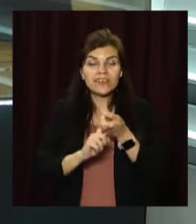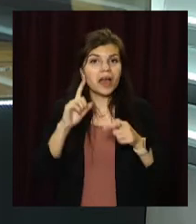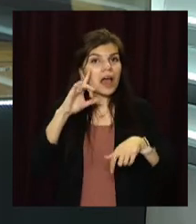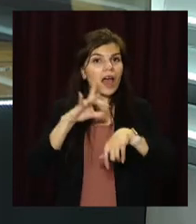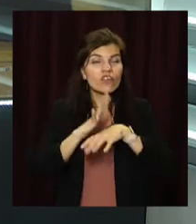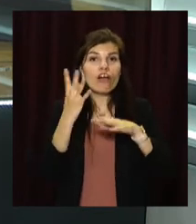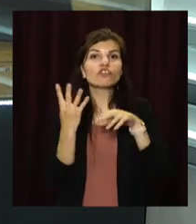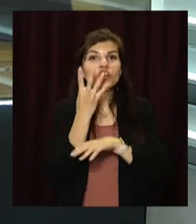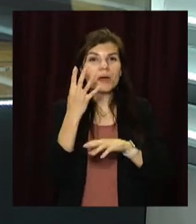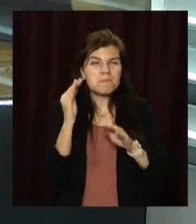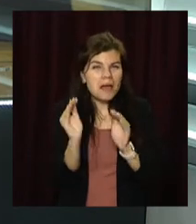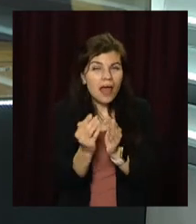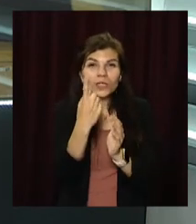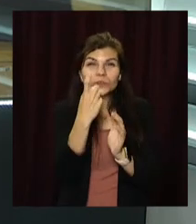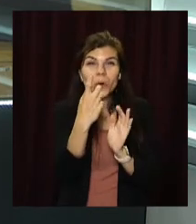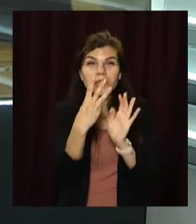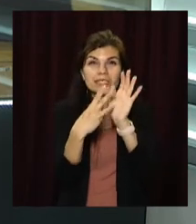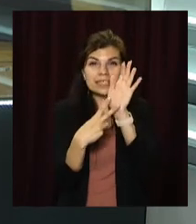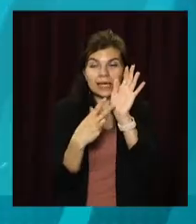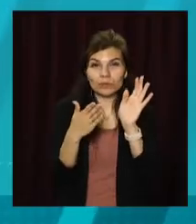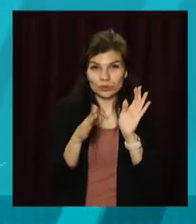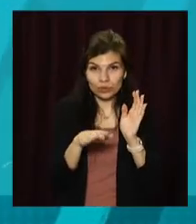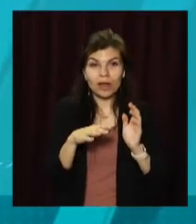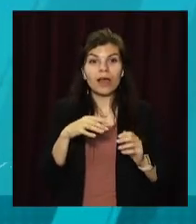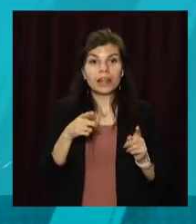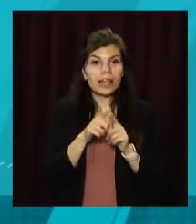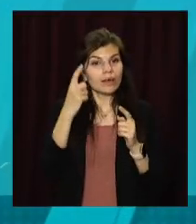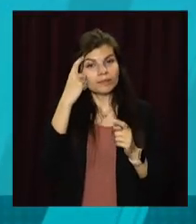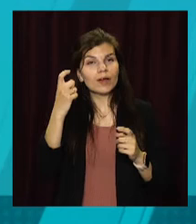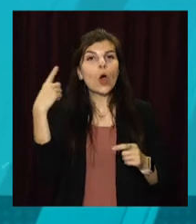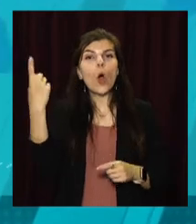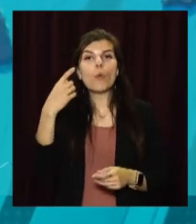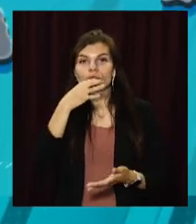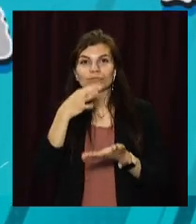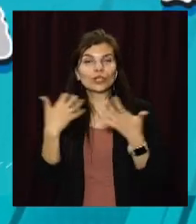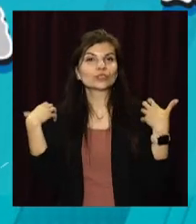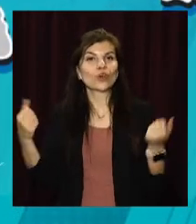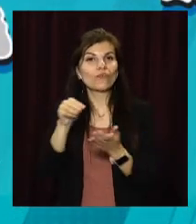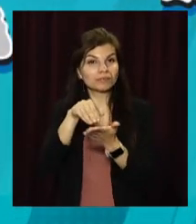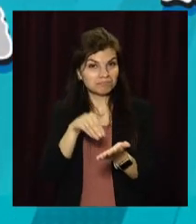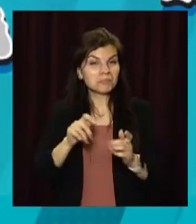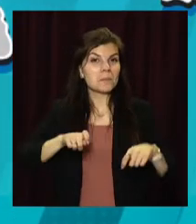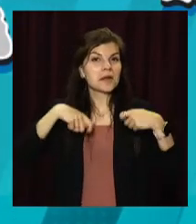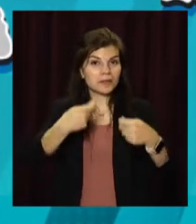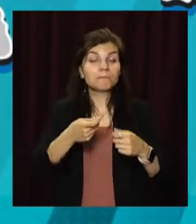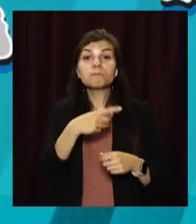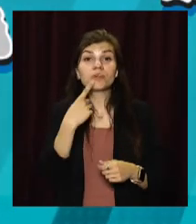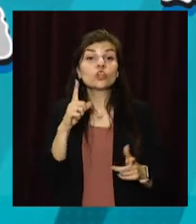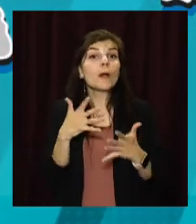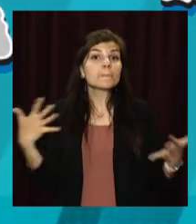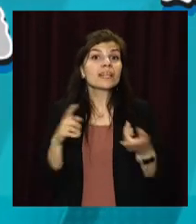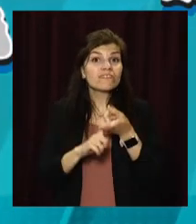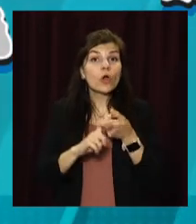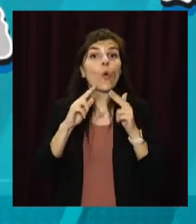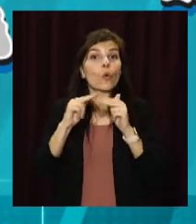виявили вчетверо менше – 137. Такі дані повідомляють в обласному департаменті охорони здоров'я. Найбільше інфікованих